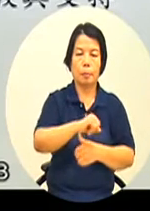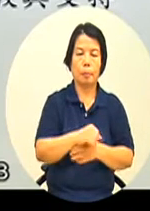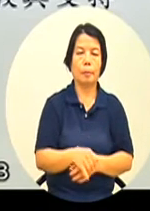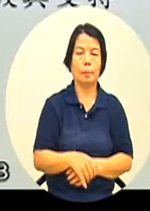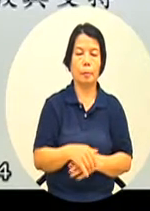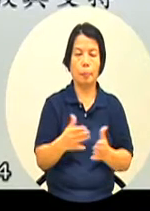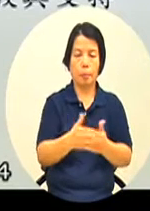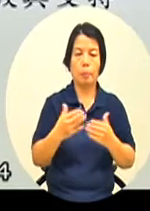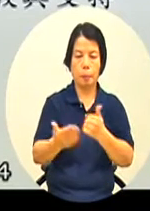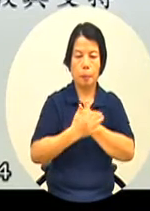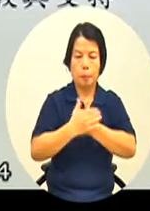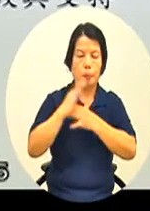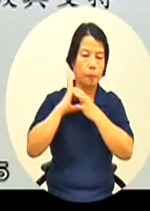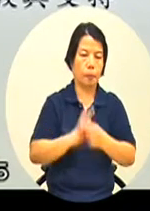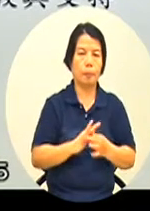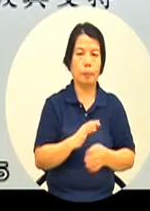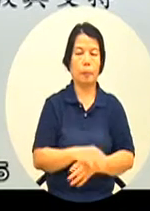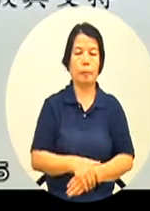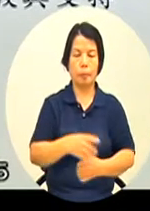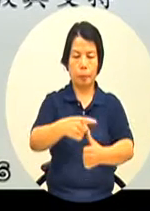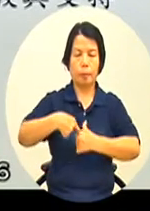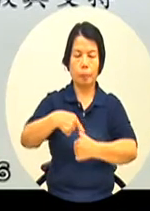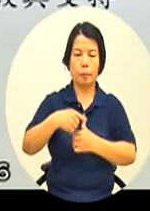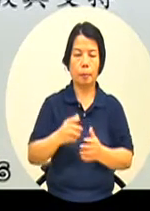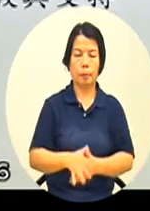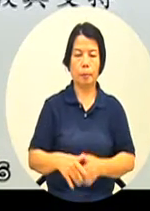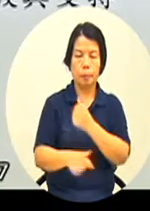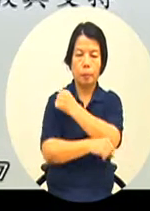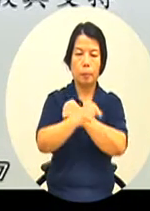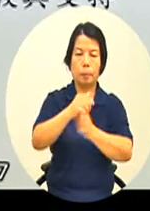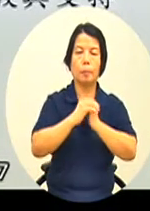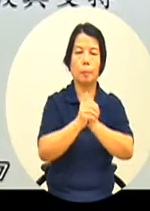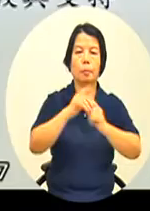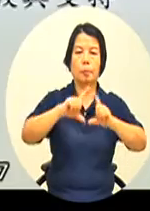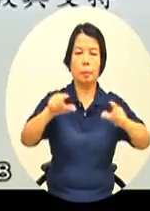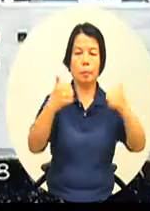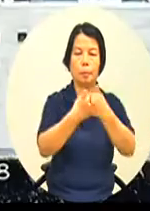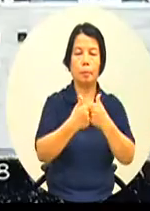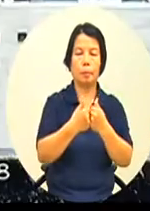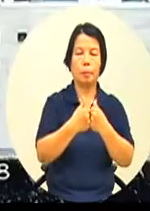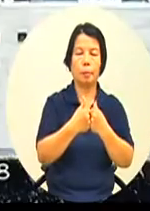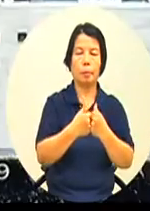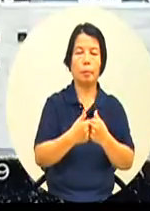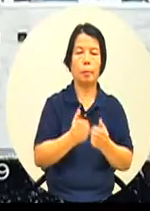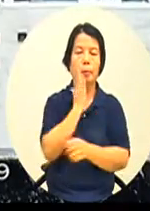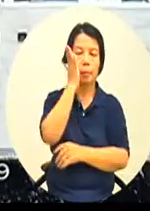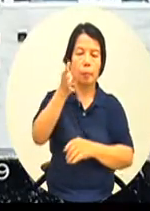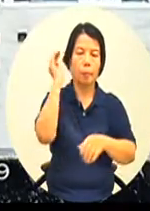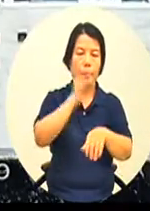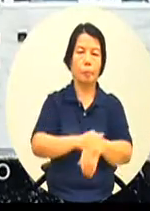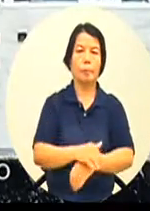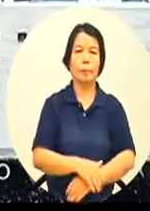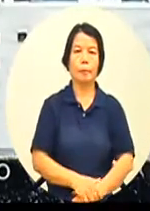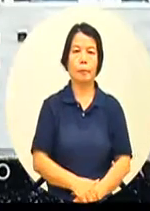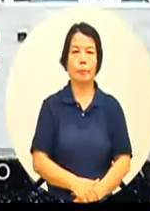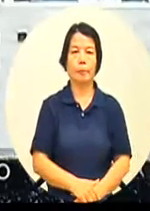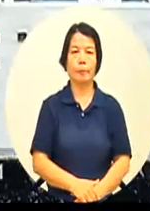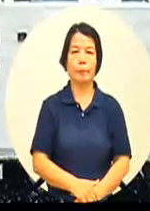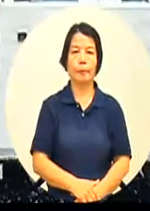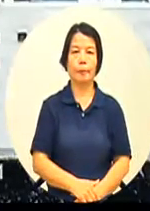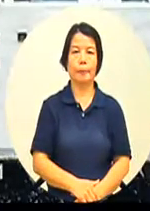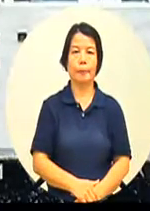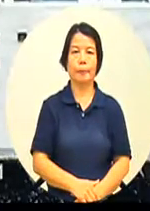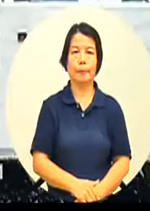持续给民政局指导跟支持。最后，祝大会顺利圆满、顺利圆满成功。谢谢。